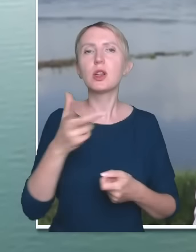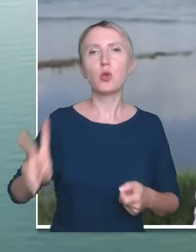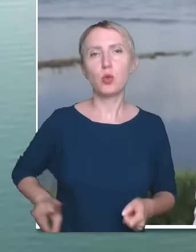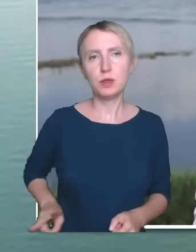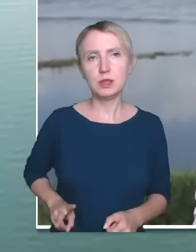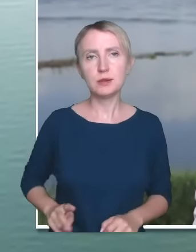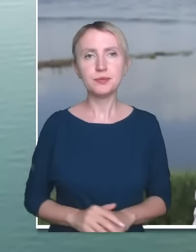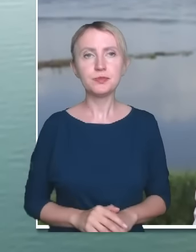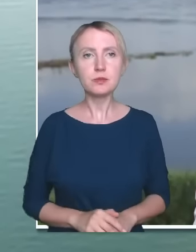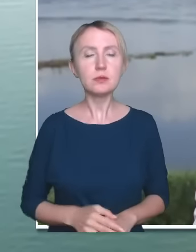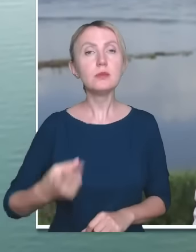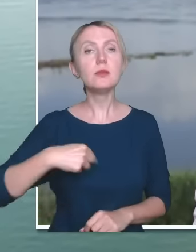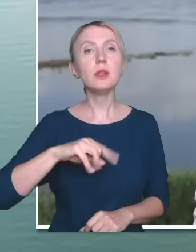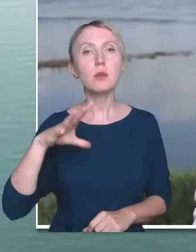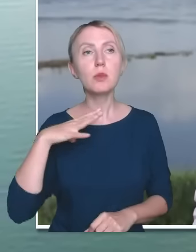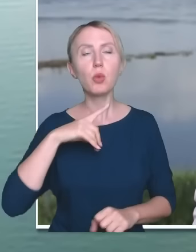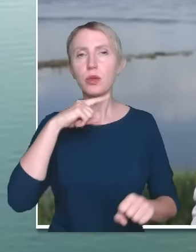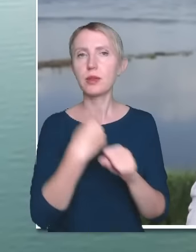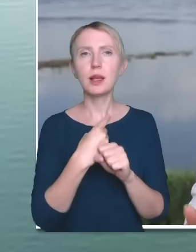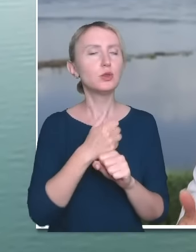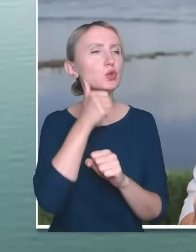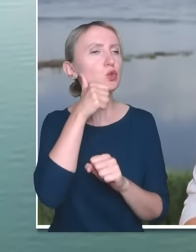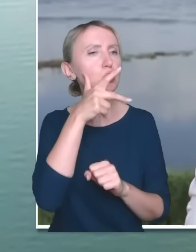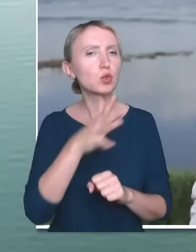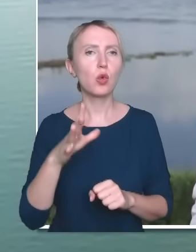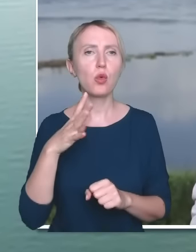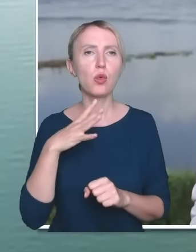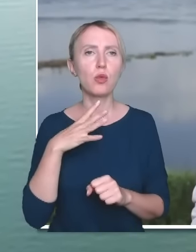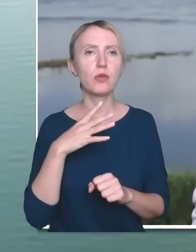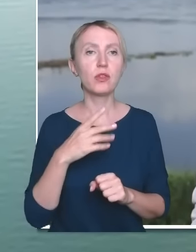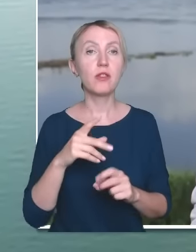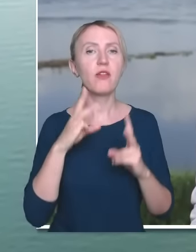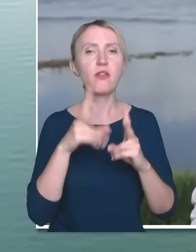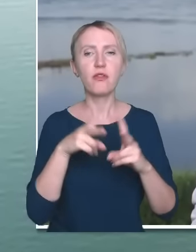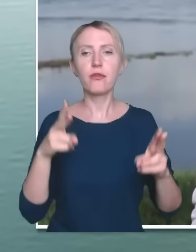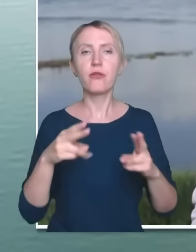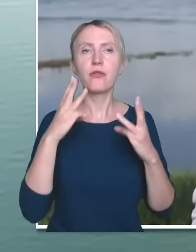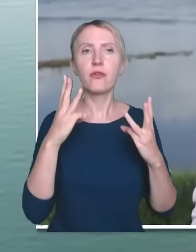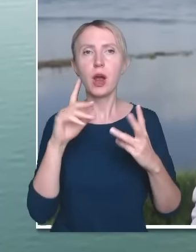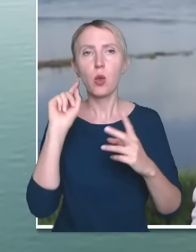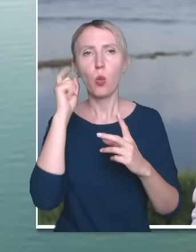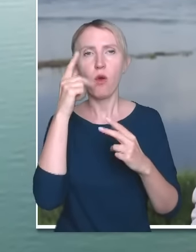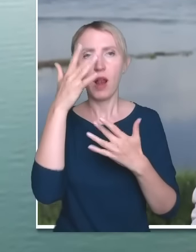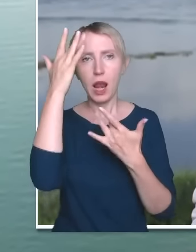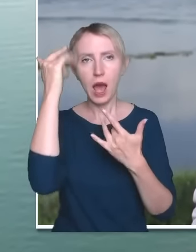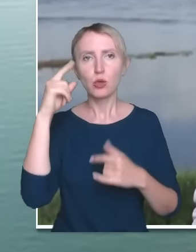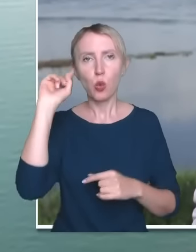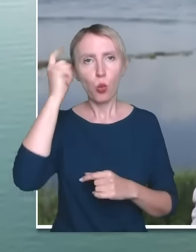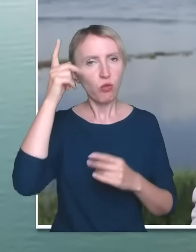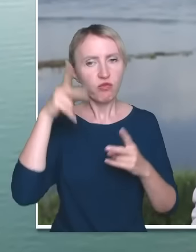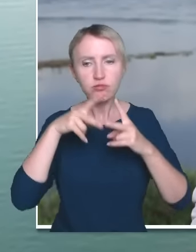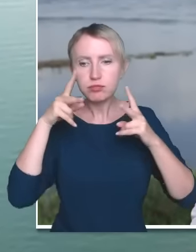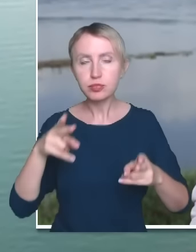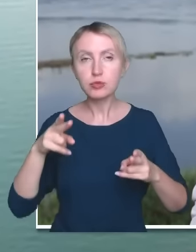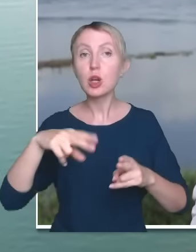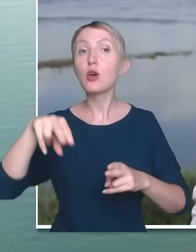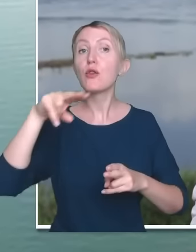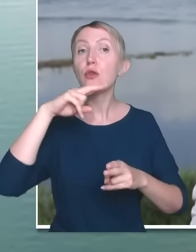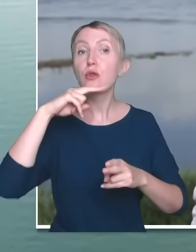my podejmowaliśmy decyzje praktycznie każdego dnia w tym newralgicznym czasie lata, żeby wodę